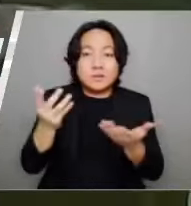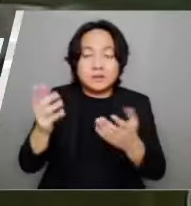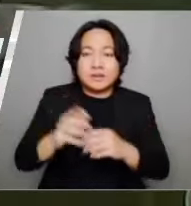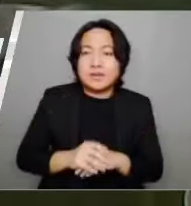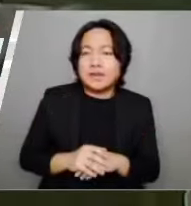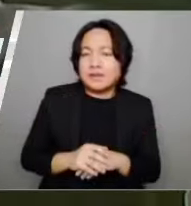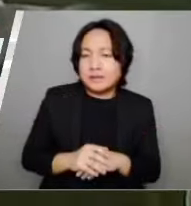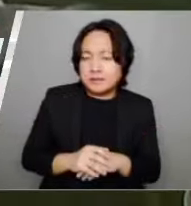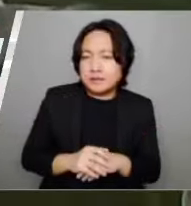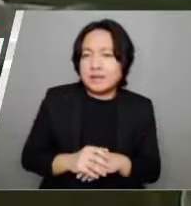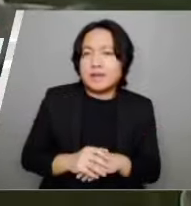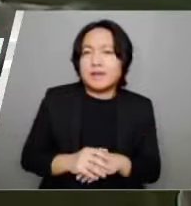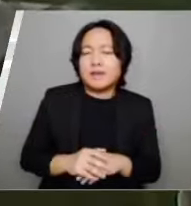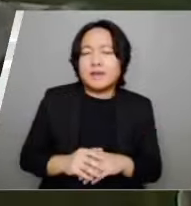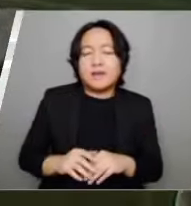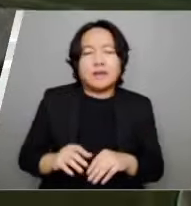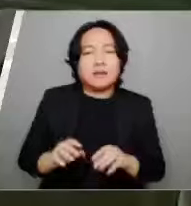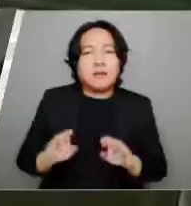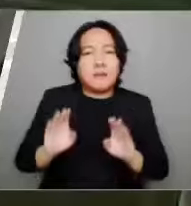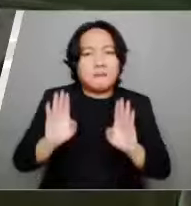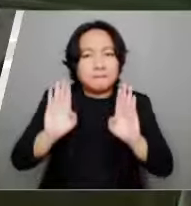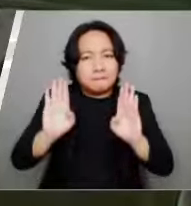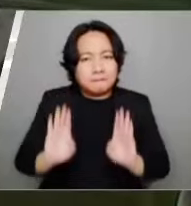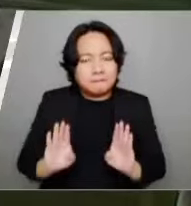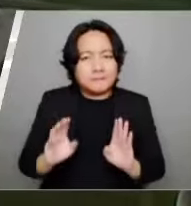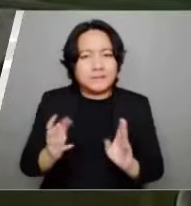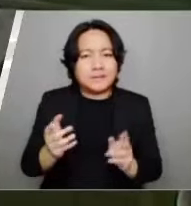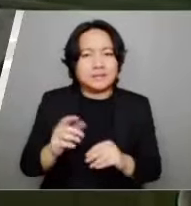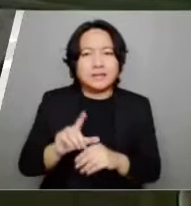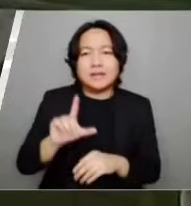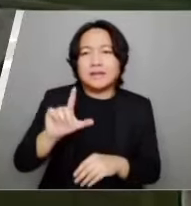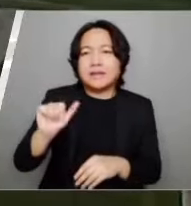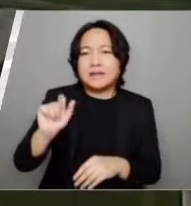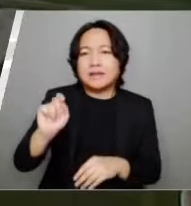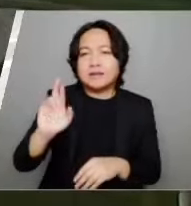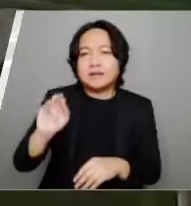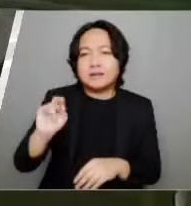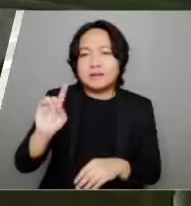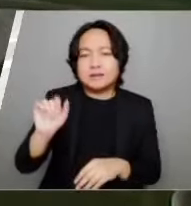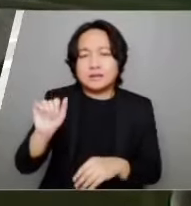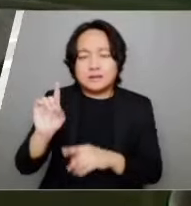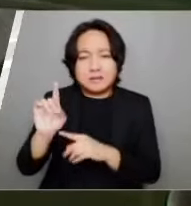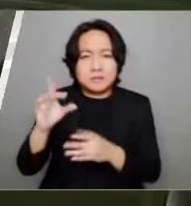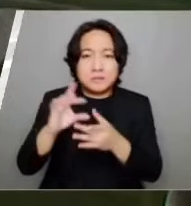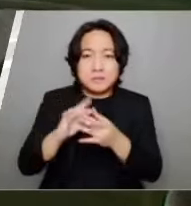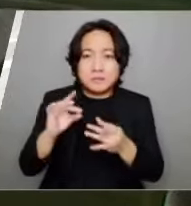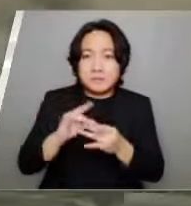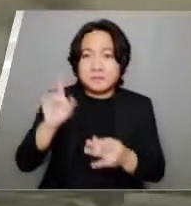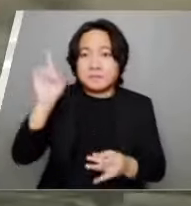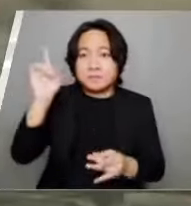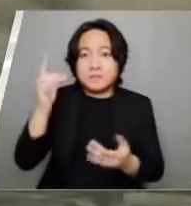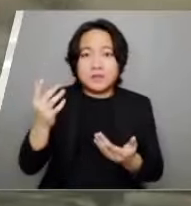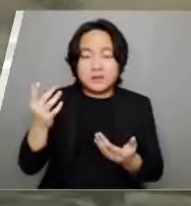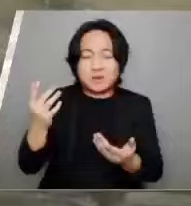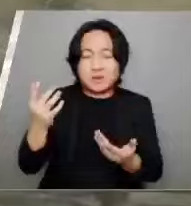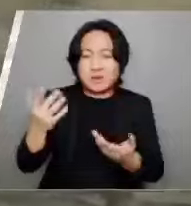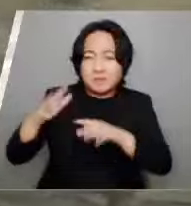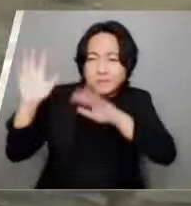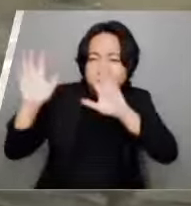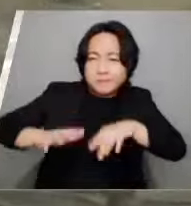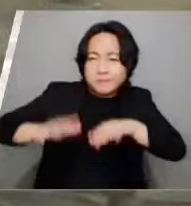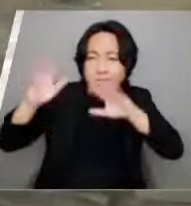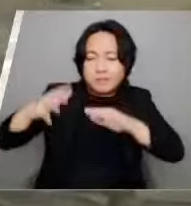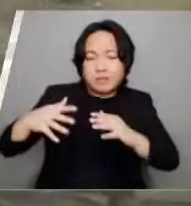nasira. Nag-uumpisa pa lang na tumayo yung kamatis. Ngayon, nung lumating yung malakas na ulan, natumba sila lahat. Problema rin